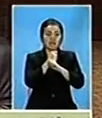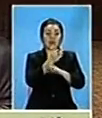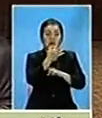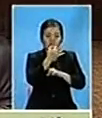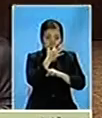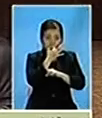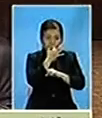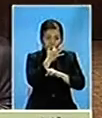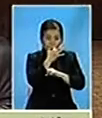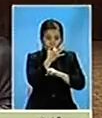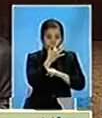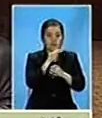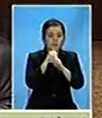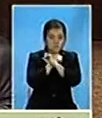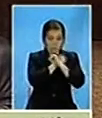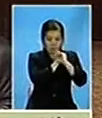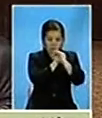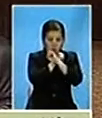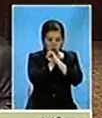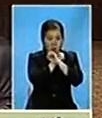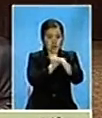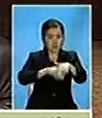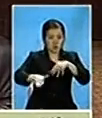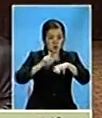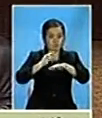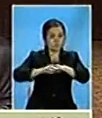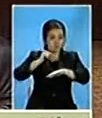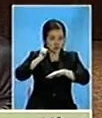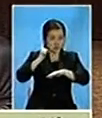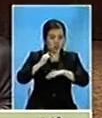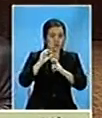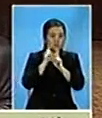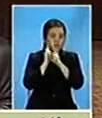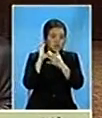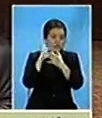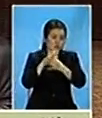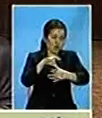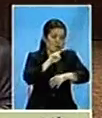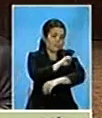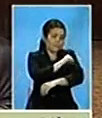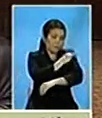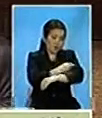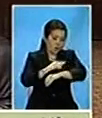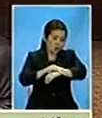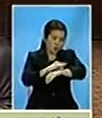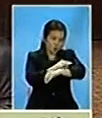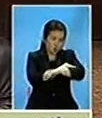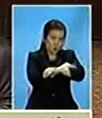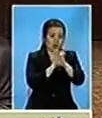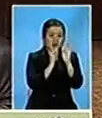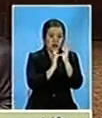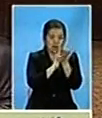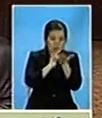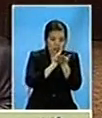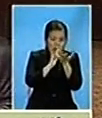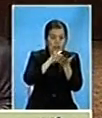และคุ้มครองภูมิปัญญาซึ่งวิชาชีพการแพทย์แผนไทยนั้นเป็นภูมิปัญญาที่มีมาอยู่แต่ดั้งเดิม